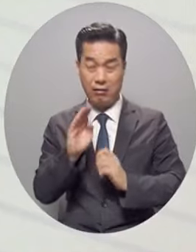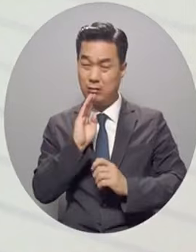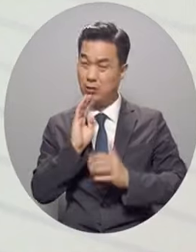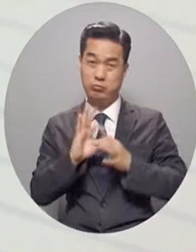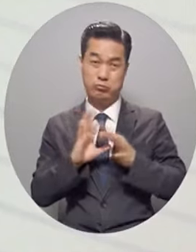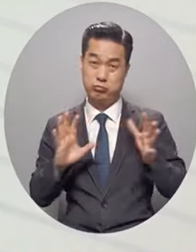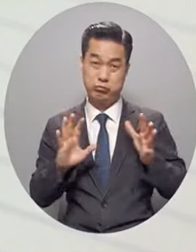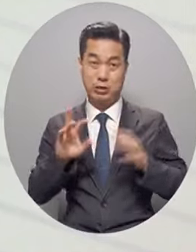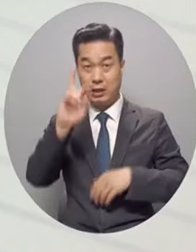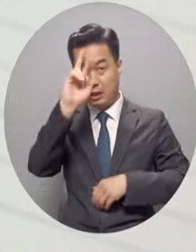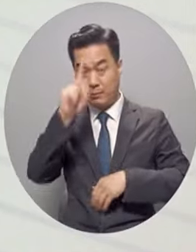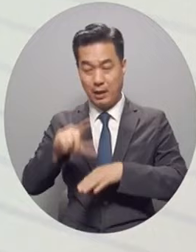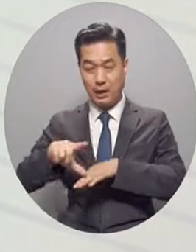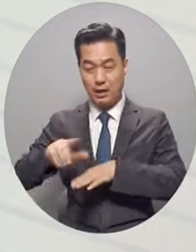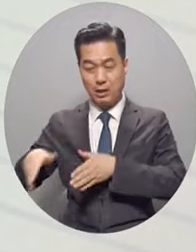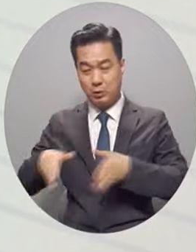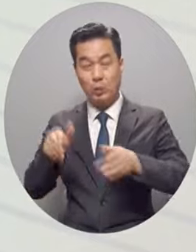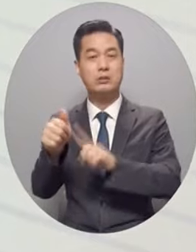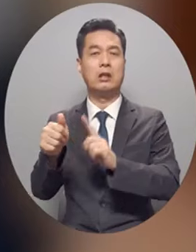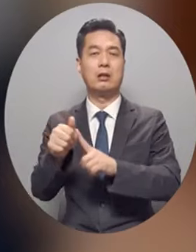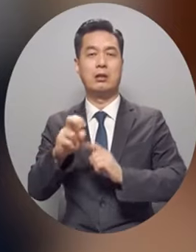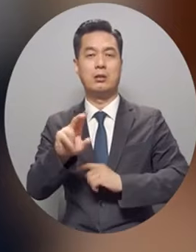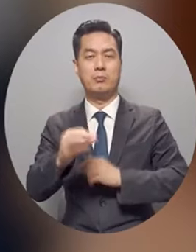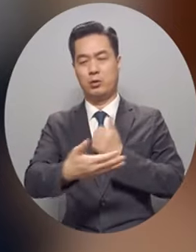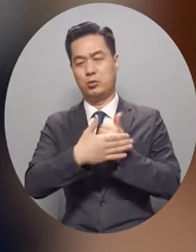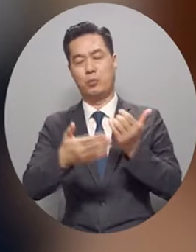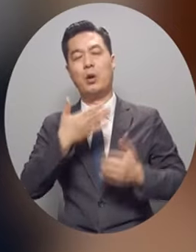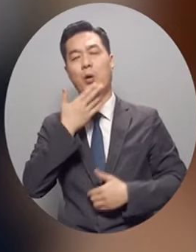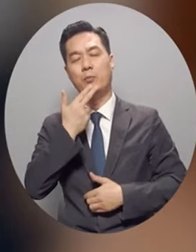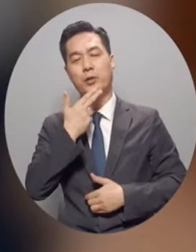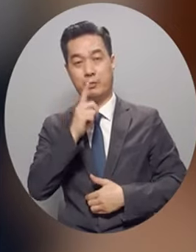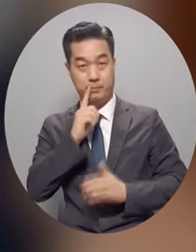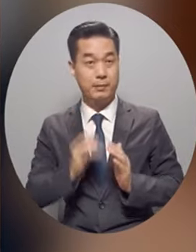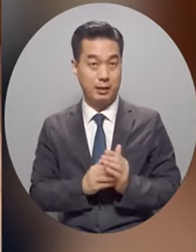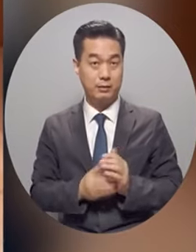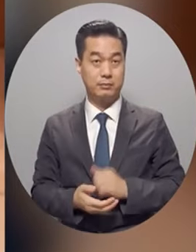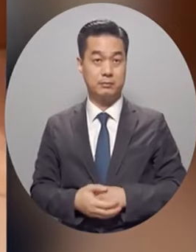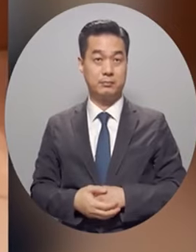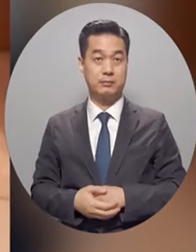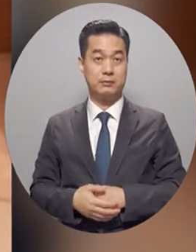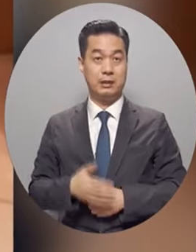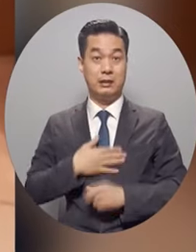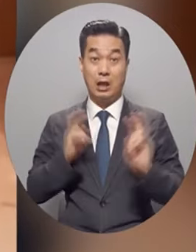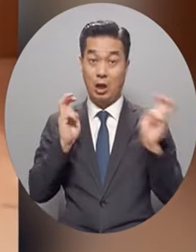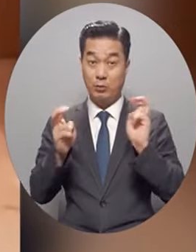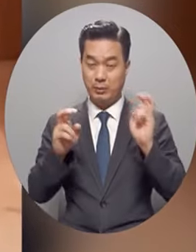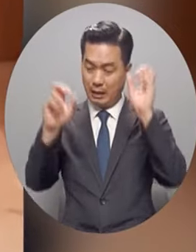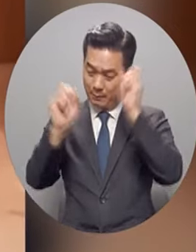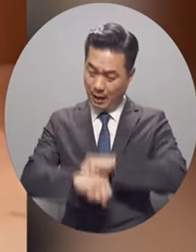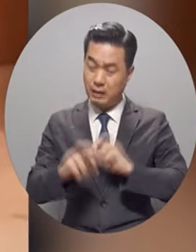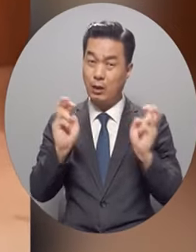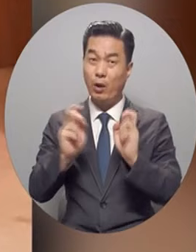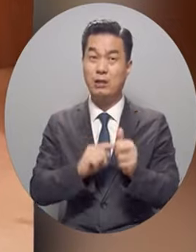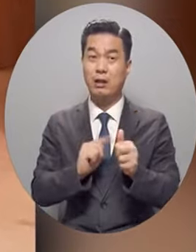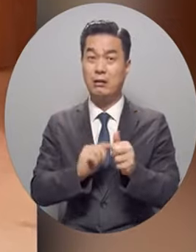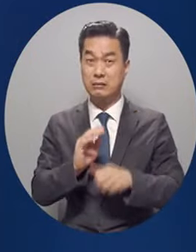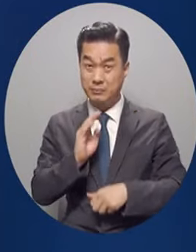측도 명 씨 도움은 없었다고 밝혔습니다. 명 씨도 회사가 나 없으면 망한다고 말했다고 해서 그게